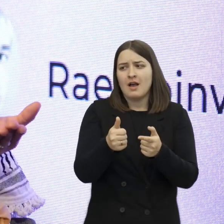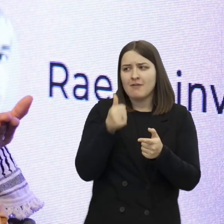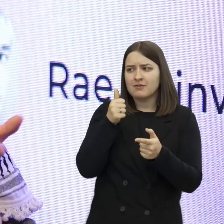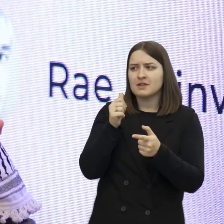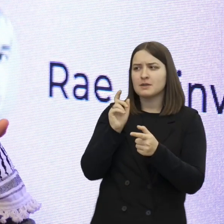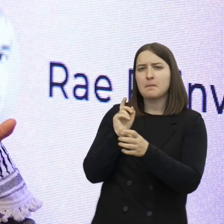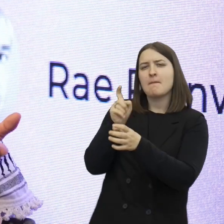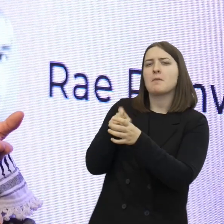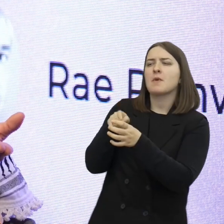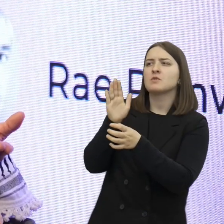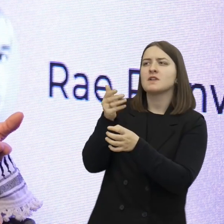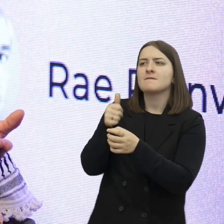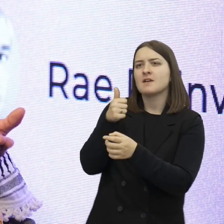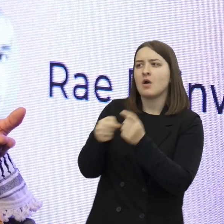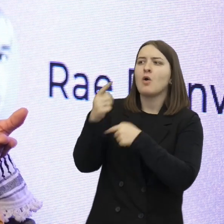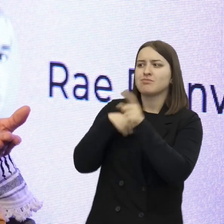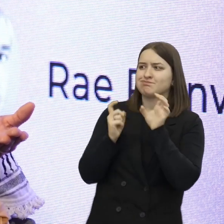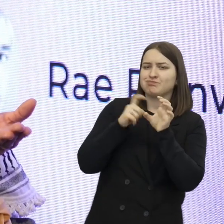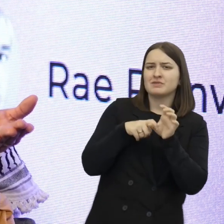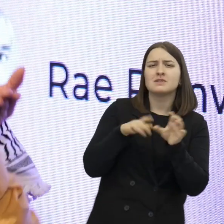Veikia, nes tai yra svarbu ir nes